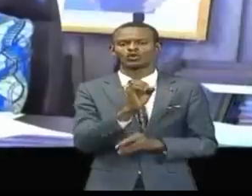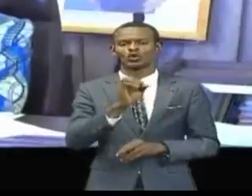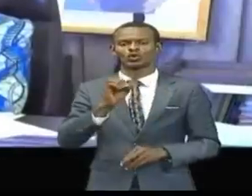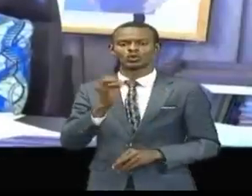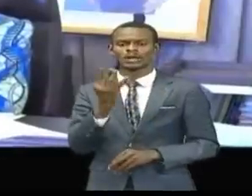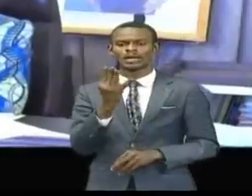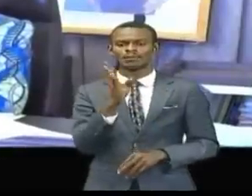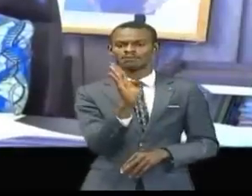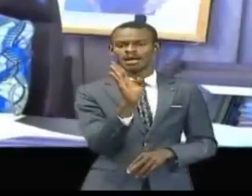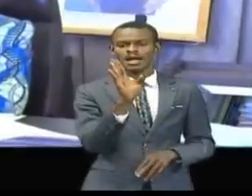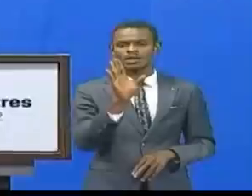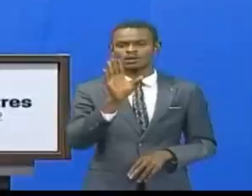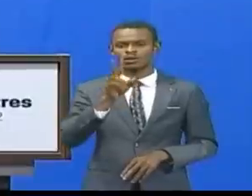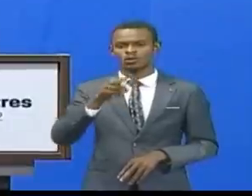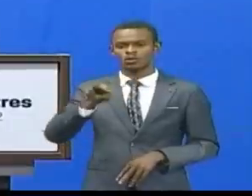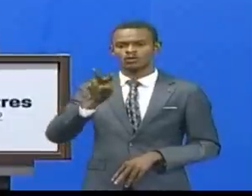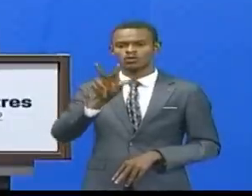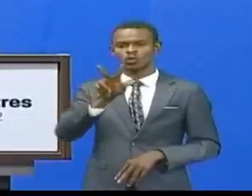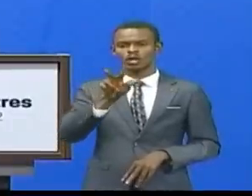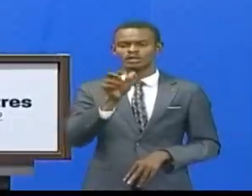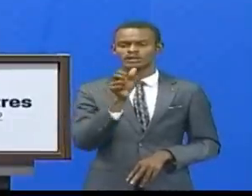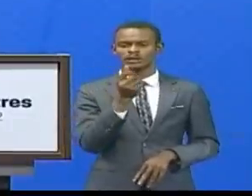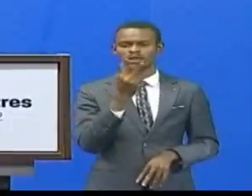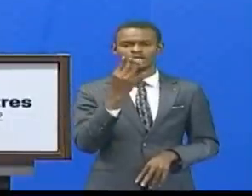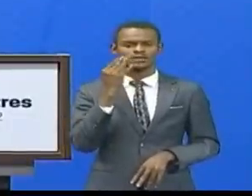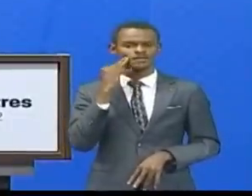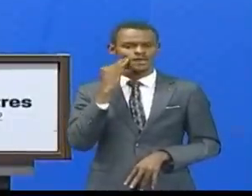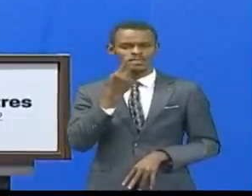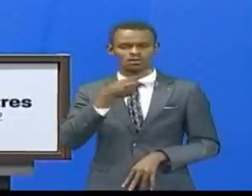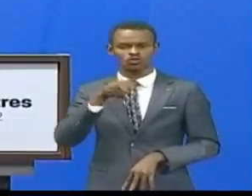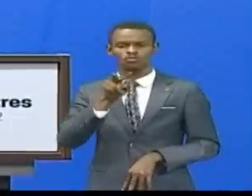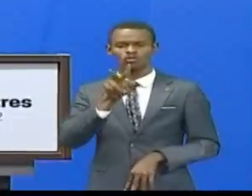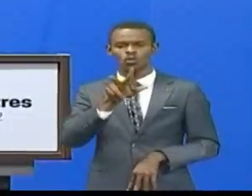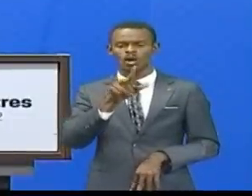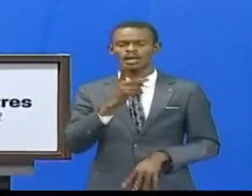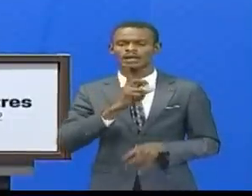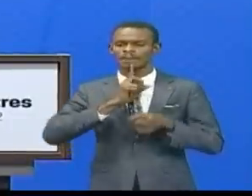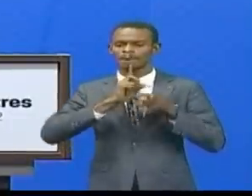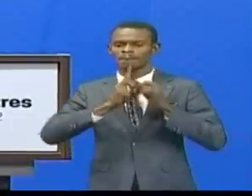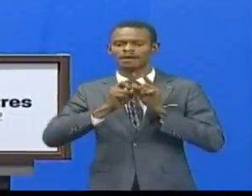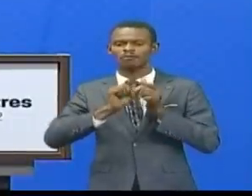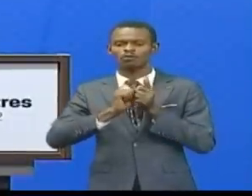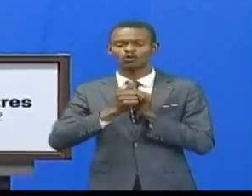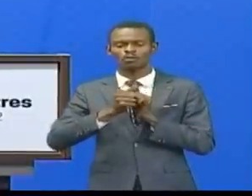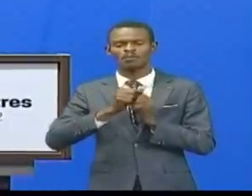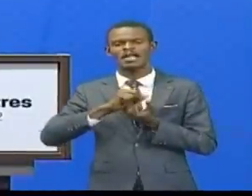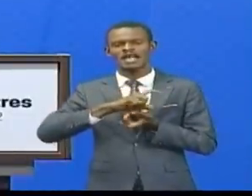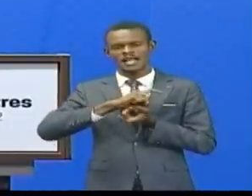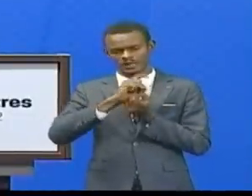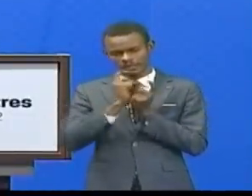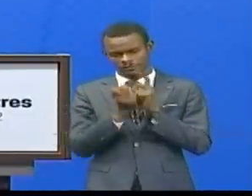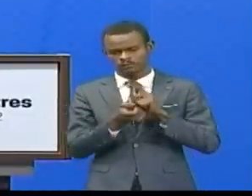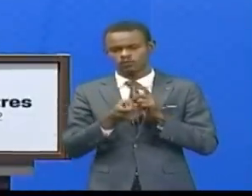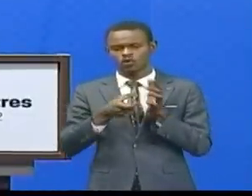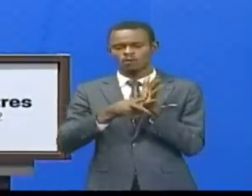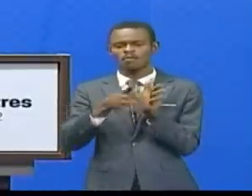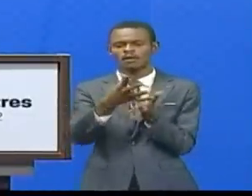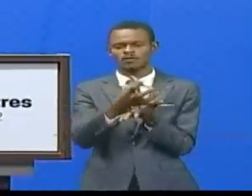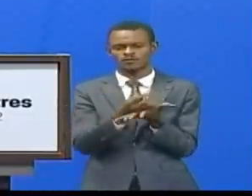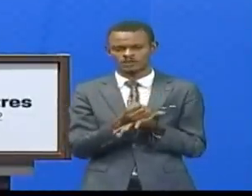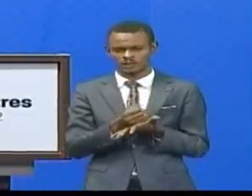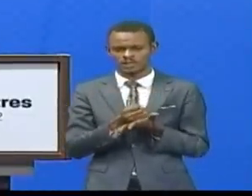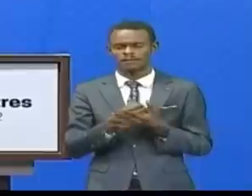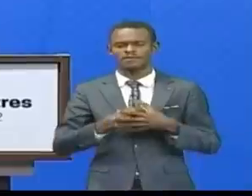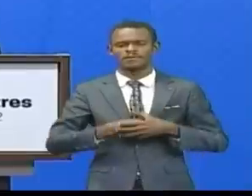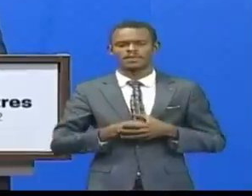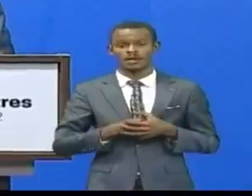004/2003 du 13 mars 2003 portant réforme de procédure fiscale. Ces modifications